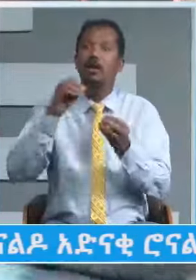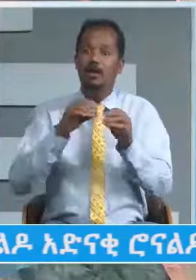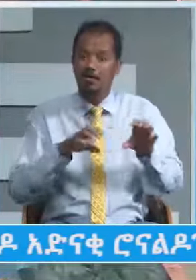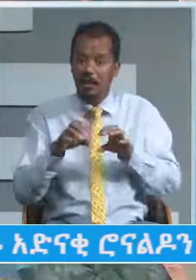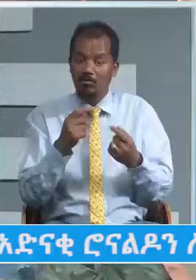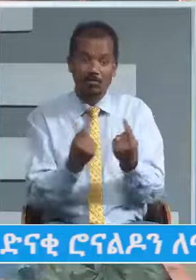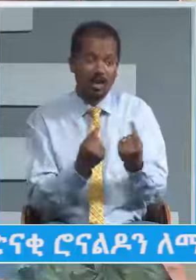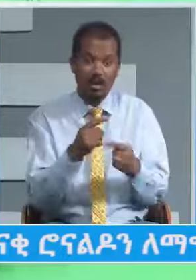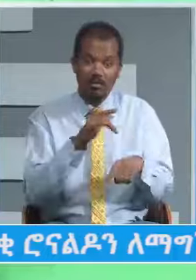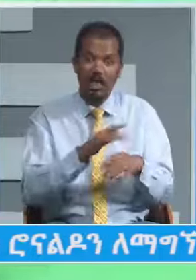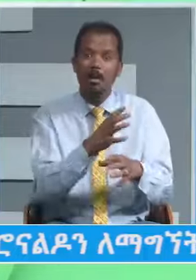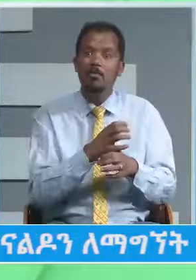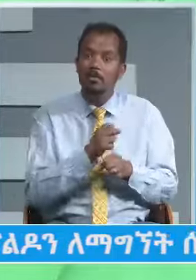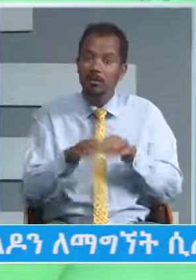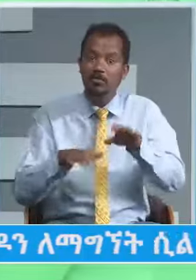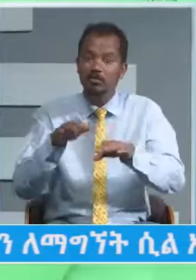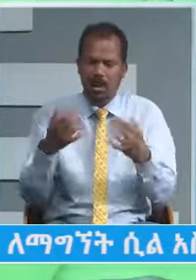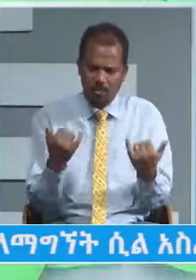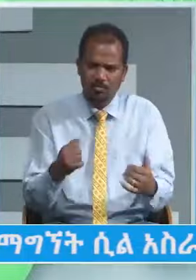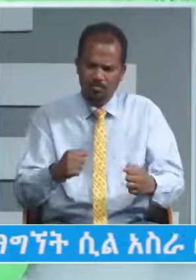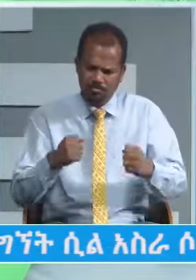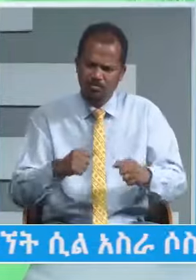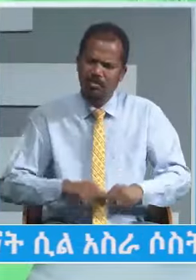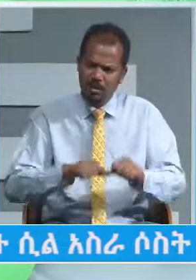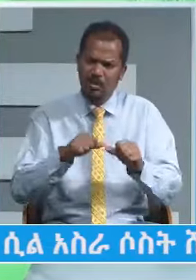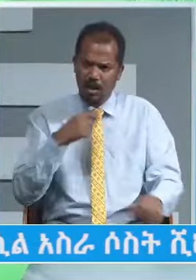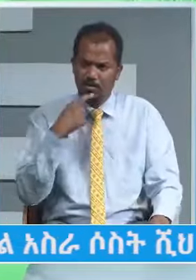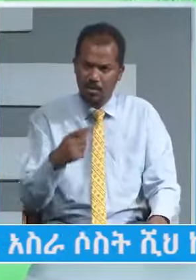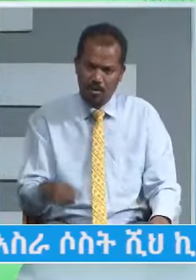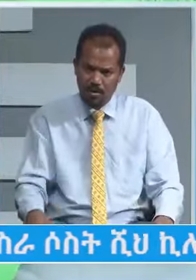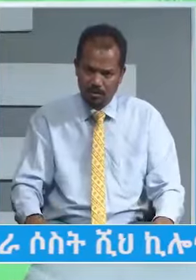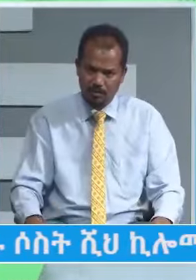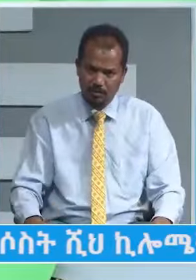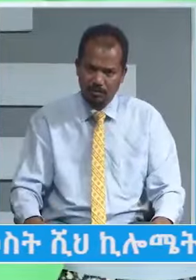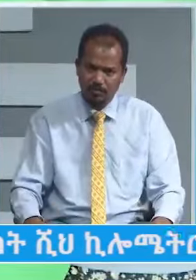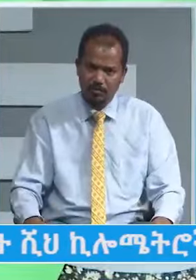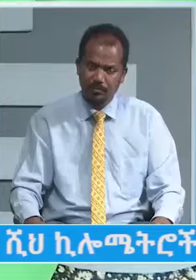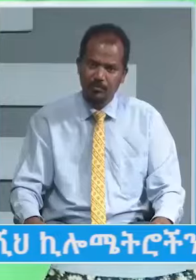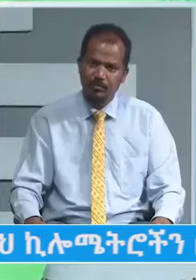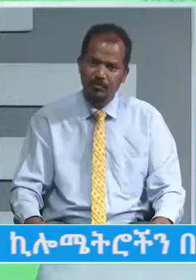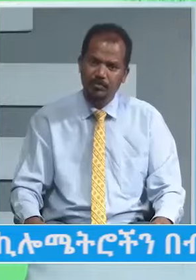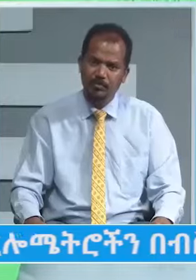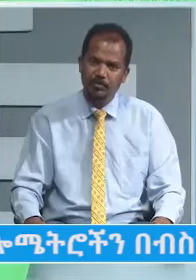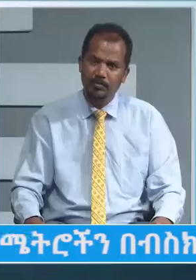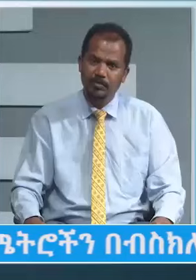ጭማሪ በሚያደርጉ ነጋዴዎች ላይ የሚወሰደው እርምጃ አሁንም ተጠናክሮ ይቀጥላል ሲሉ ተናግረዋል።